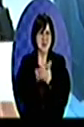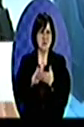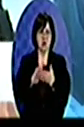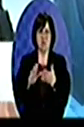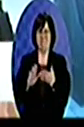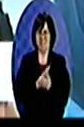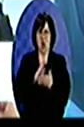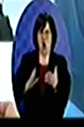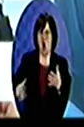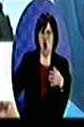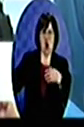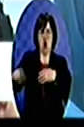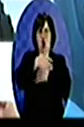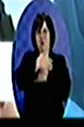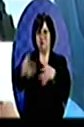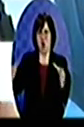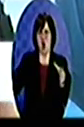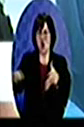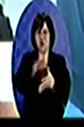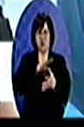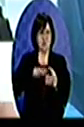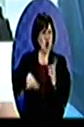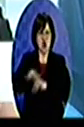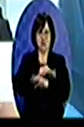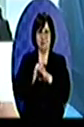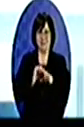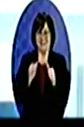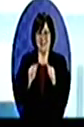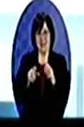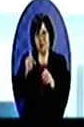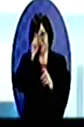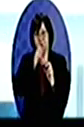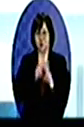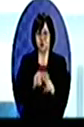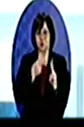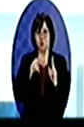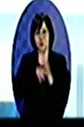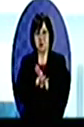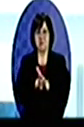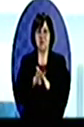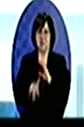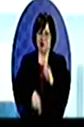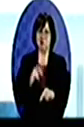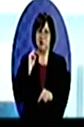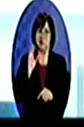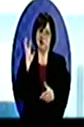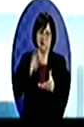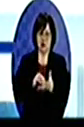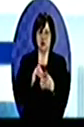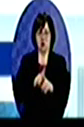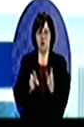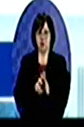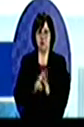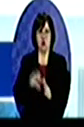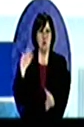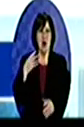бол цаашлаад эмнэлгийн тусламж үйлдвэрийн чанарын том дэвшил бол гарах юм байна маа. Эмнэлгийн аюултай хог аюултыг шатааж устгадаг байсан